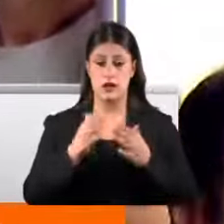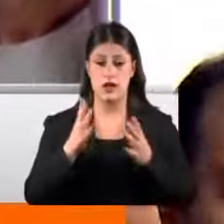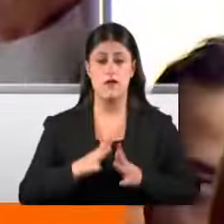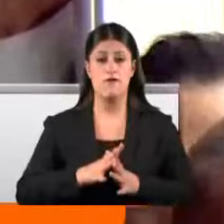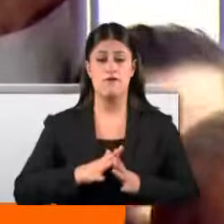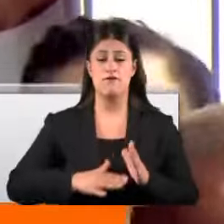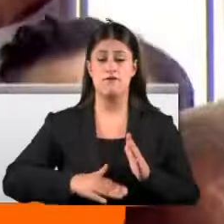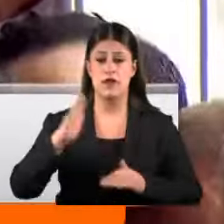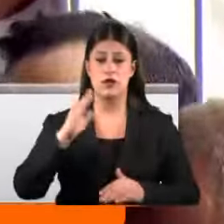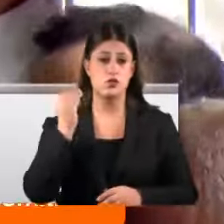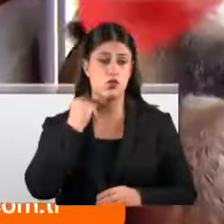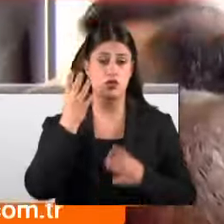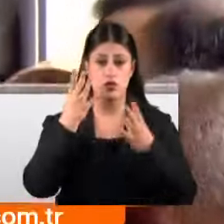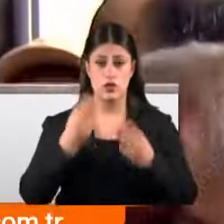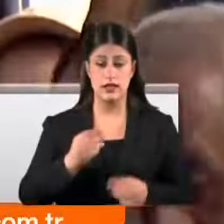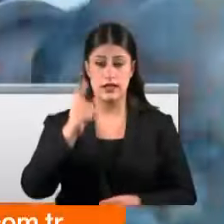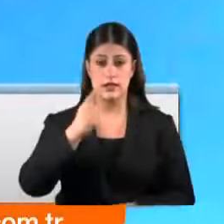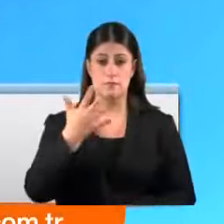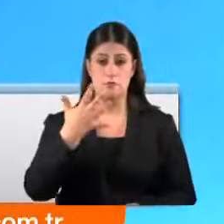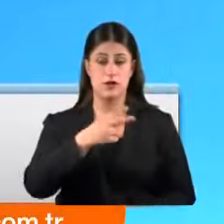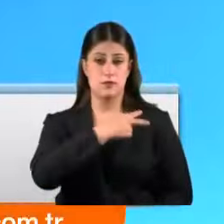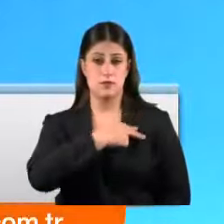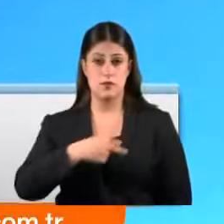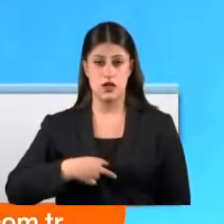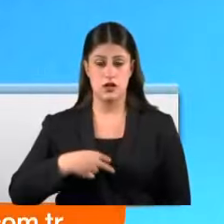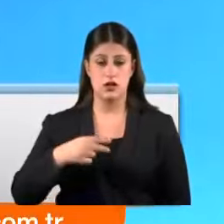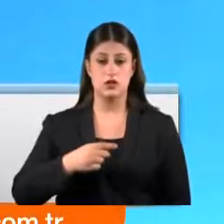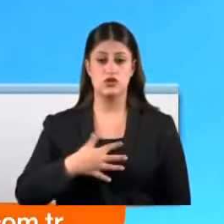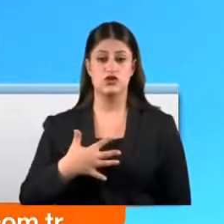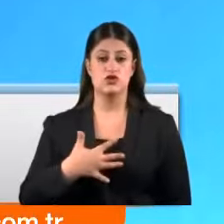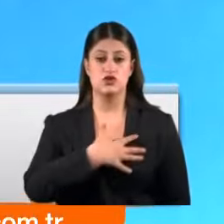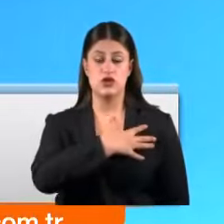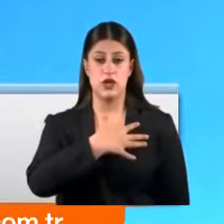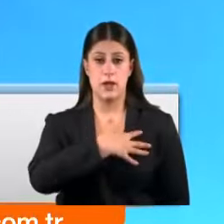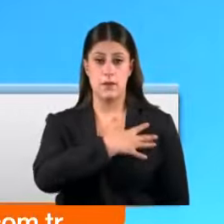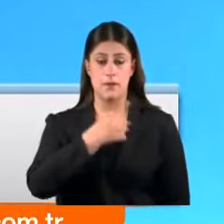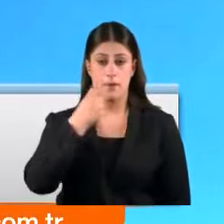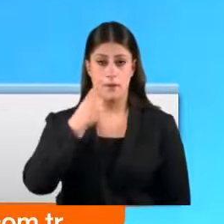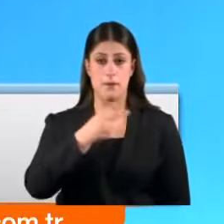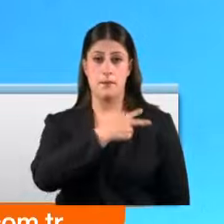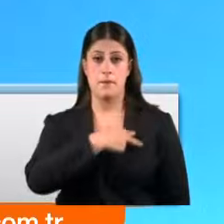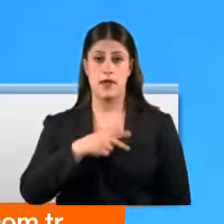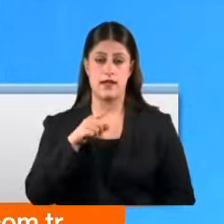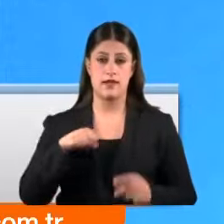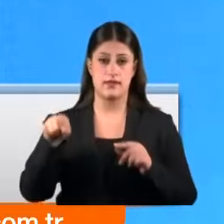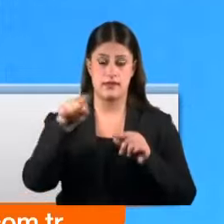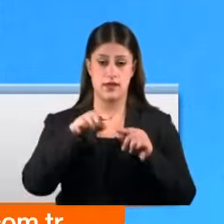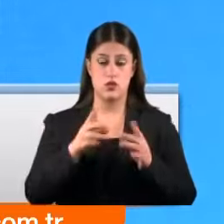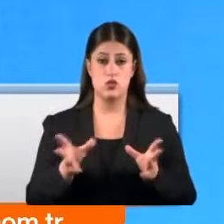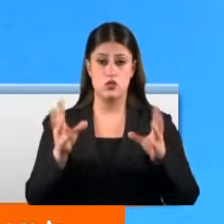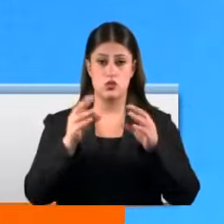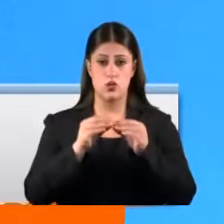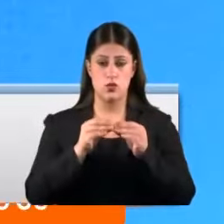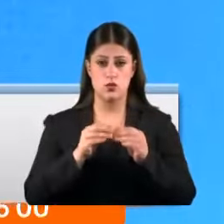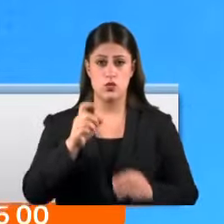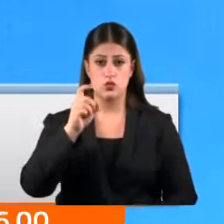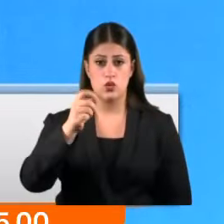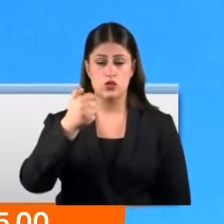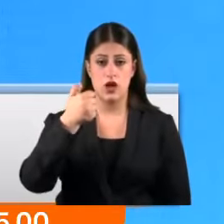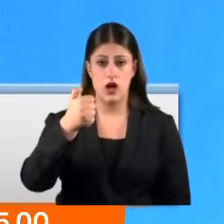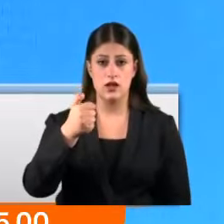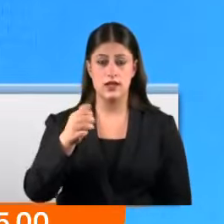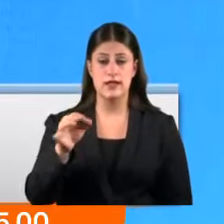borcu olan ilk 5 belediye Cumhuriyet Halk Partili belediyeler. Toplam